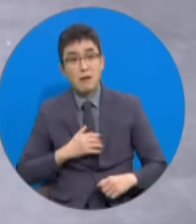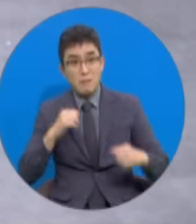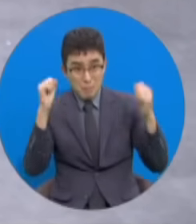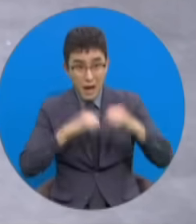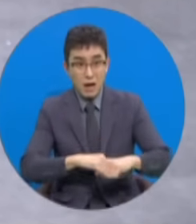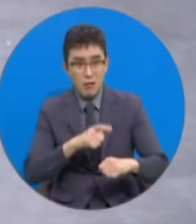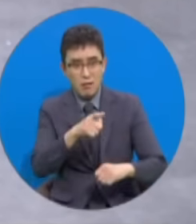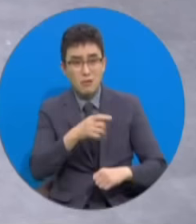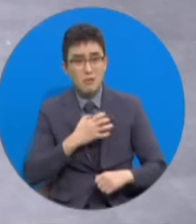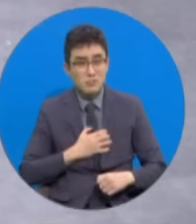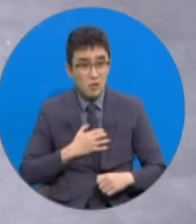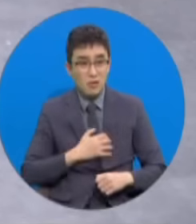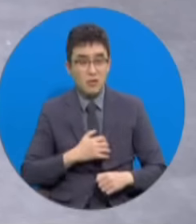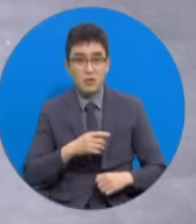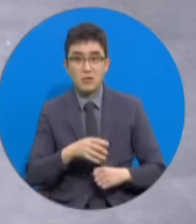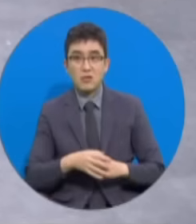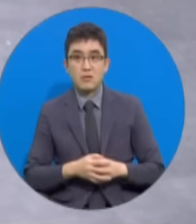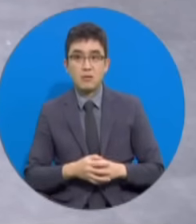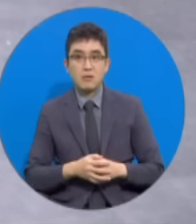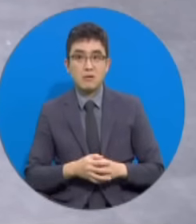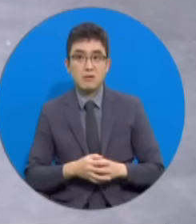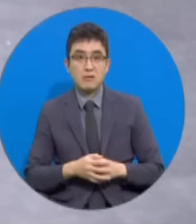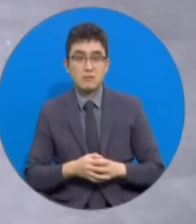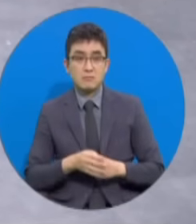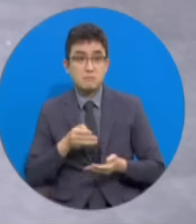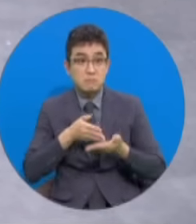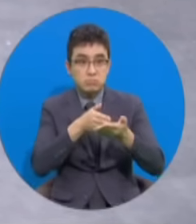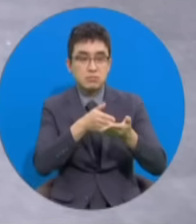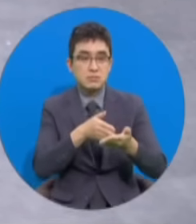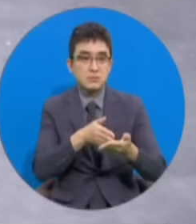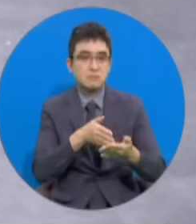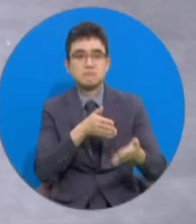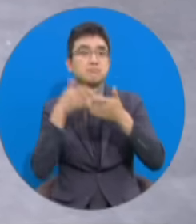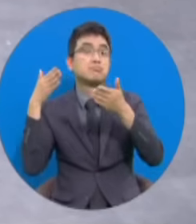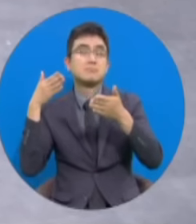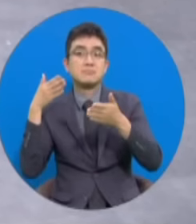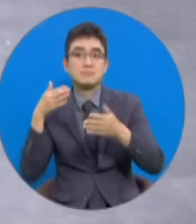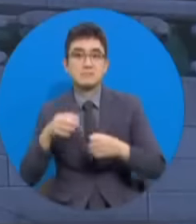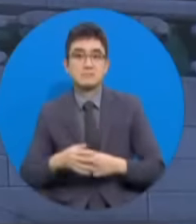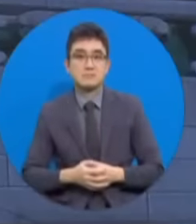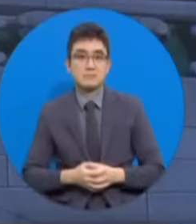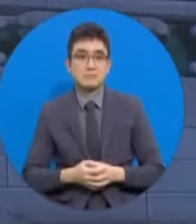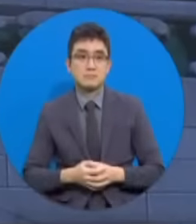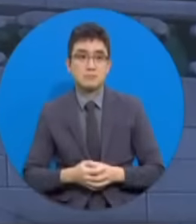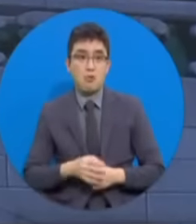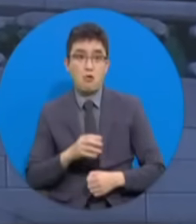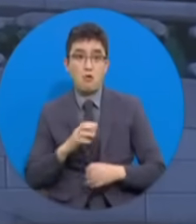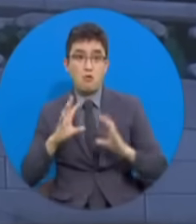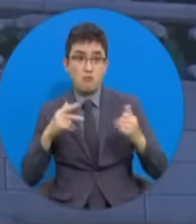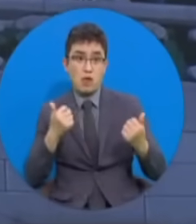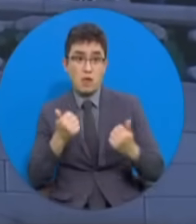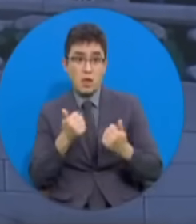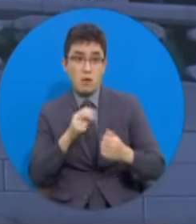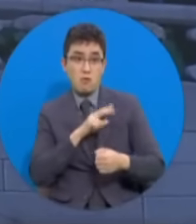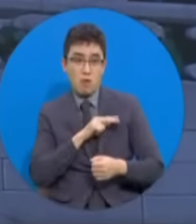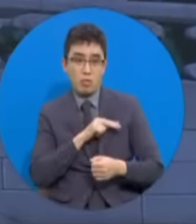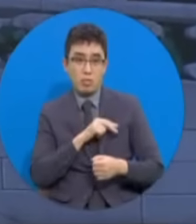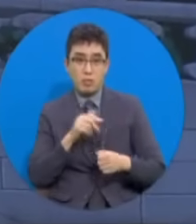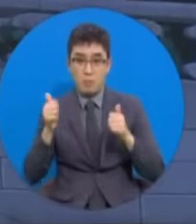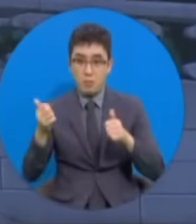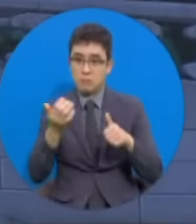당이 망한다는데 1호 혁신안을 걷어차버렸습니다. 의총에서요. 불체포 특권 포기. 이게 그렇게 힘든